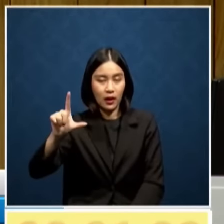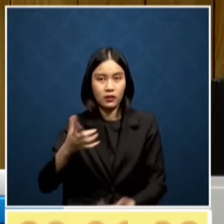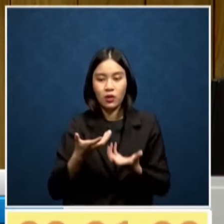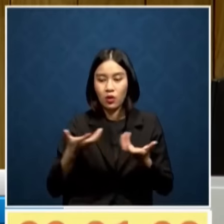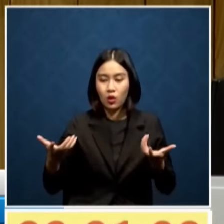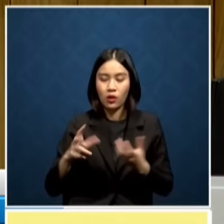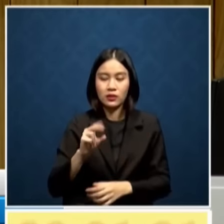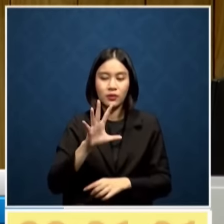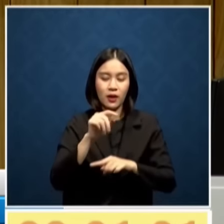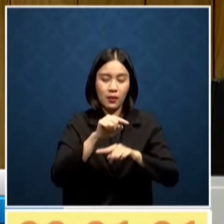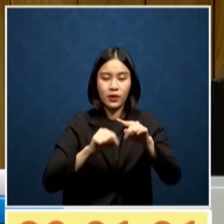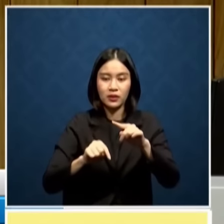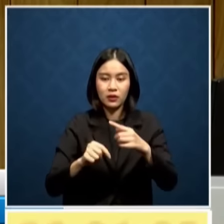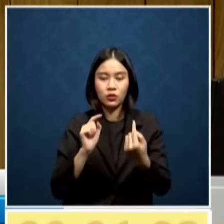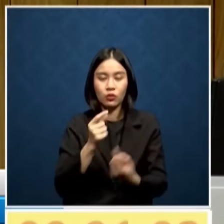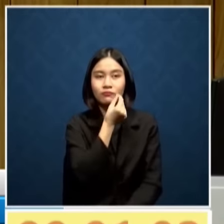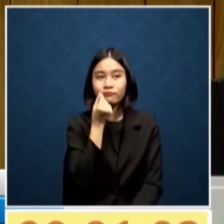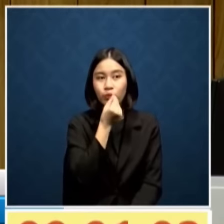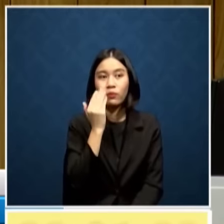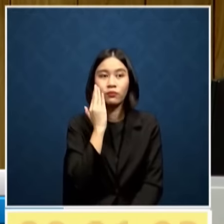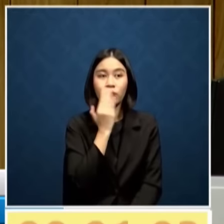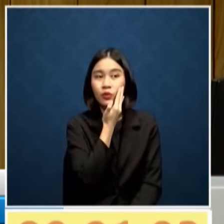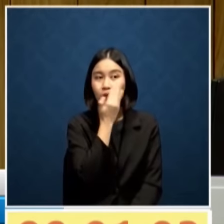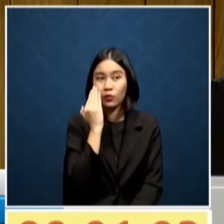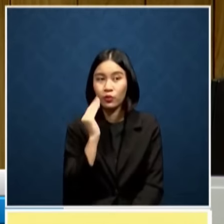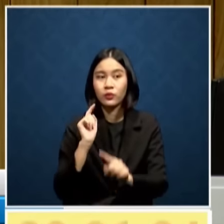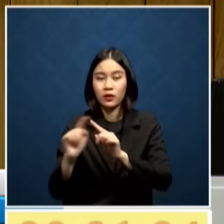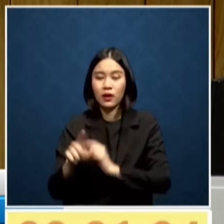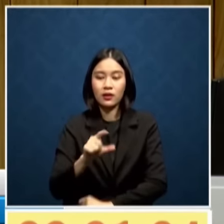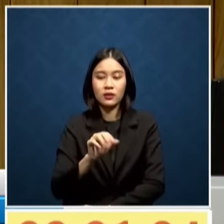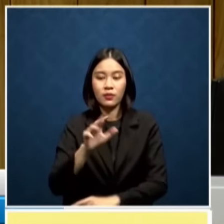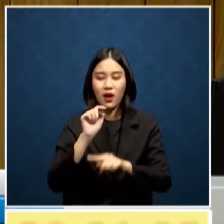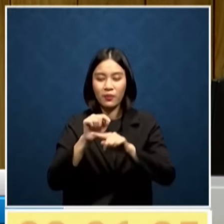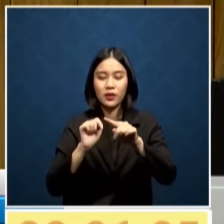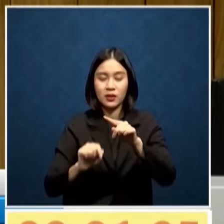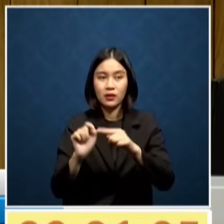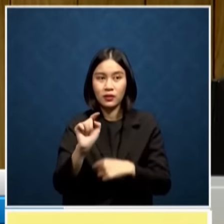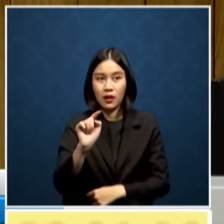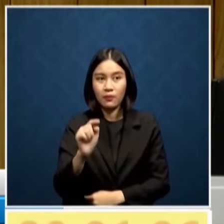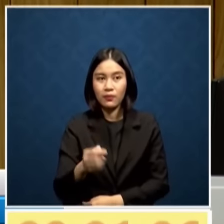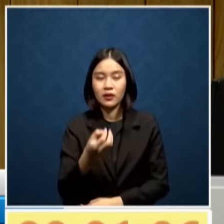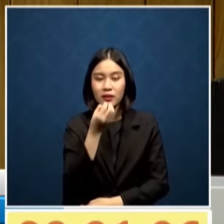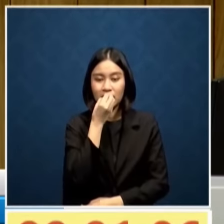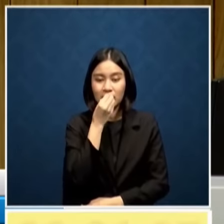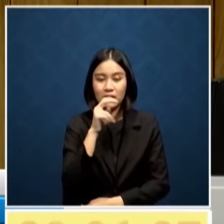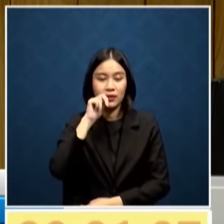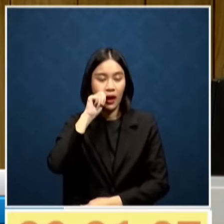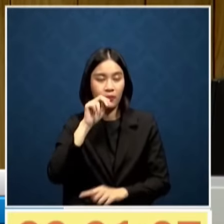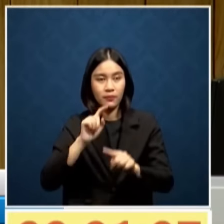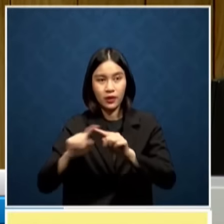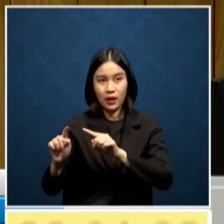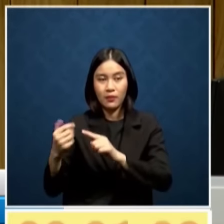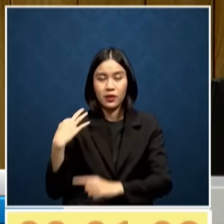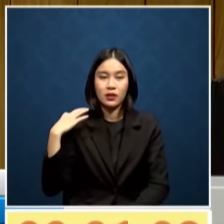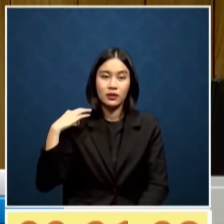ใหญ่ 35% เนี่ยเป็นเครื่องสำอางนะอีก 25% เนี่ยเป็นอาหารและเครื่องดื่มแล้วก็มี